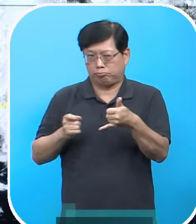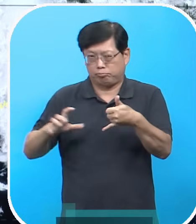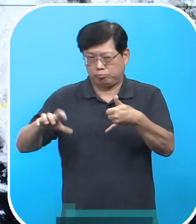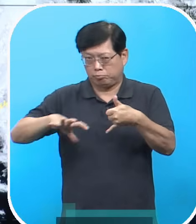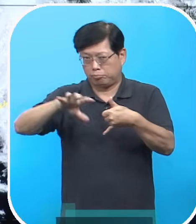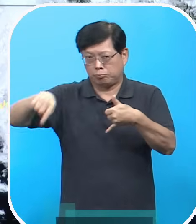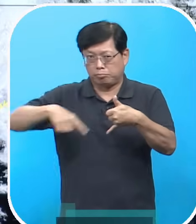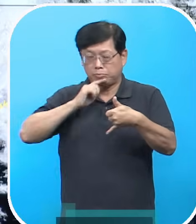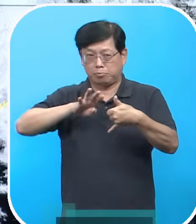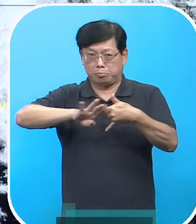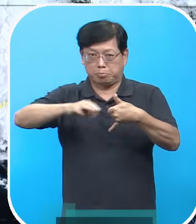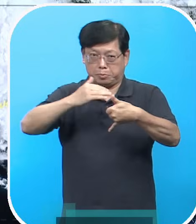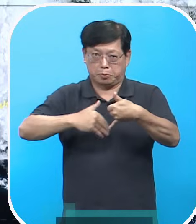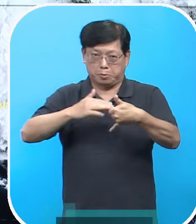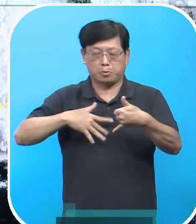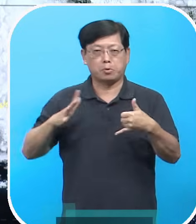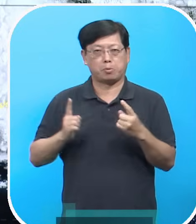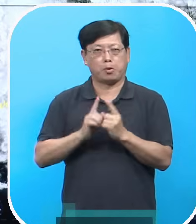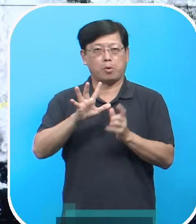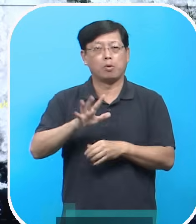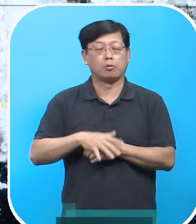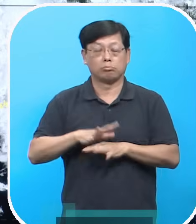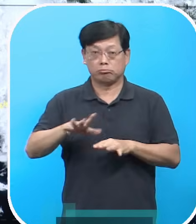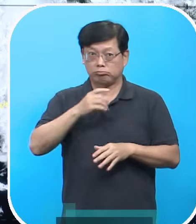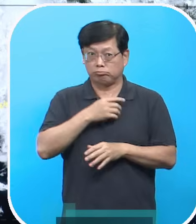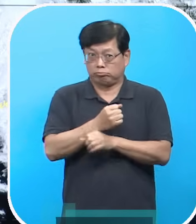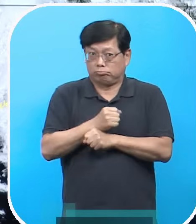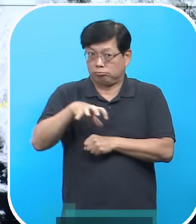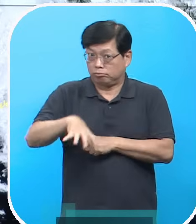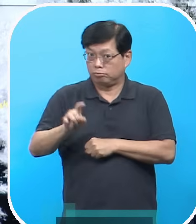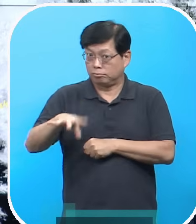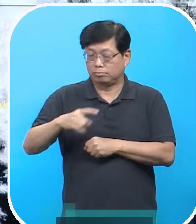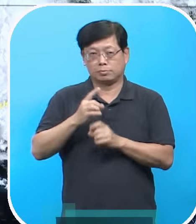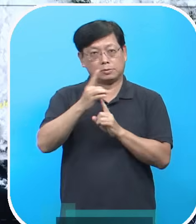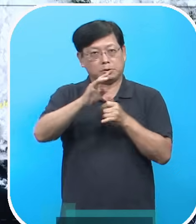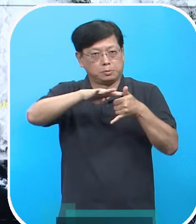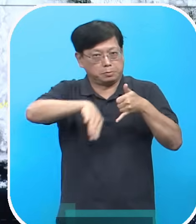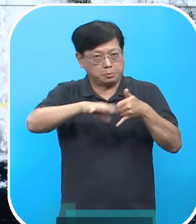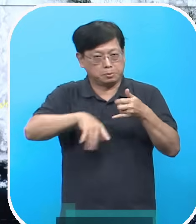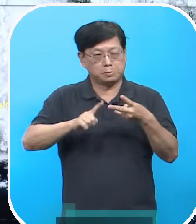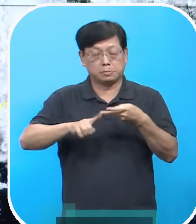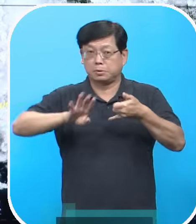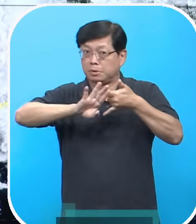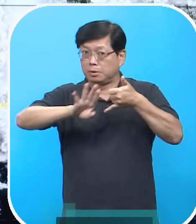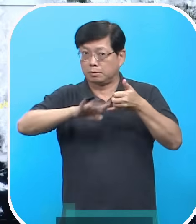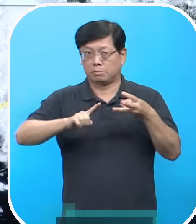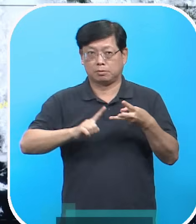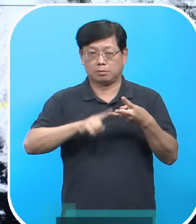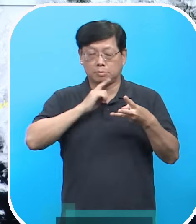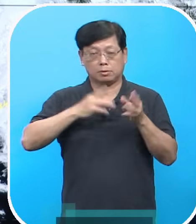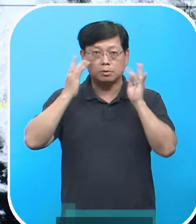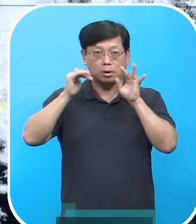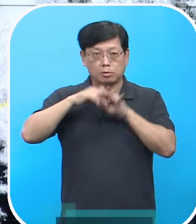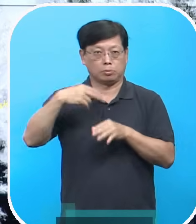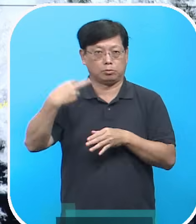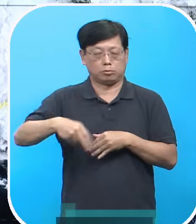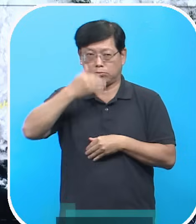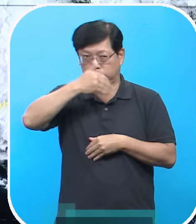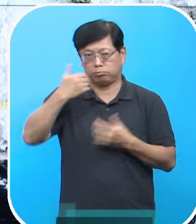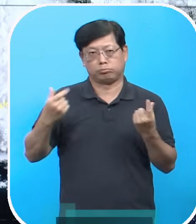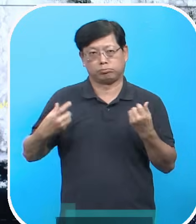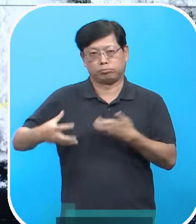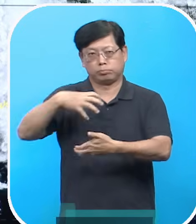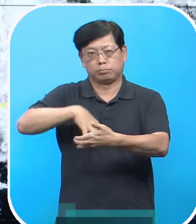东半部还有中南部的陆地，因此警戒区持续包括新竹以南、东半部还有南投以及澎湖地